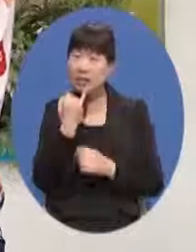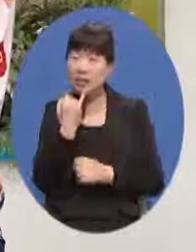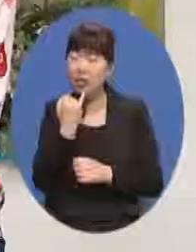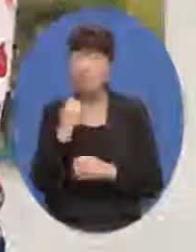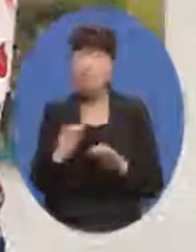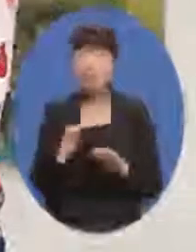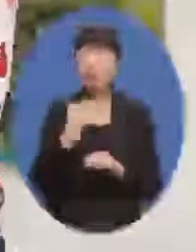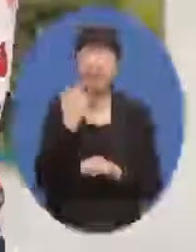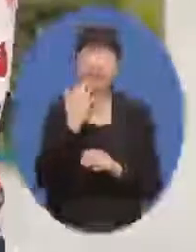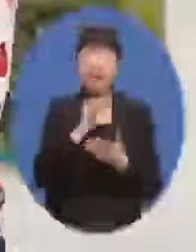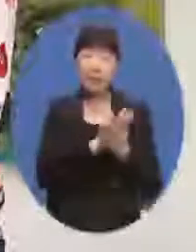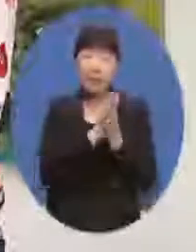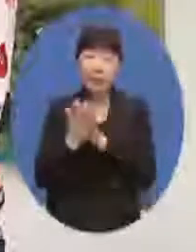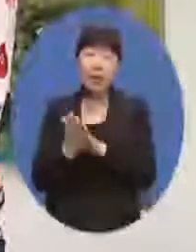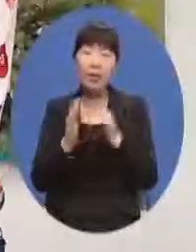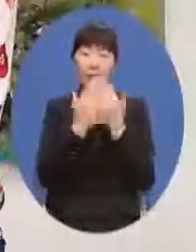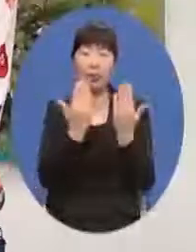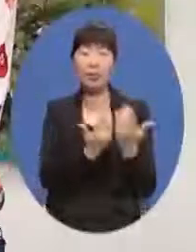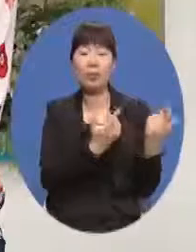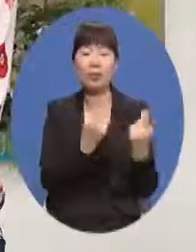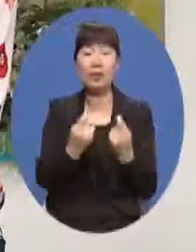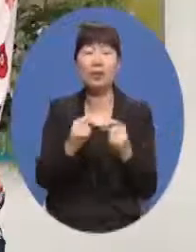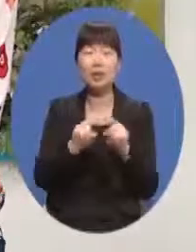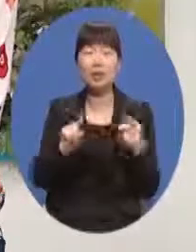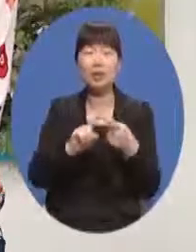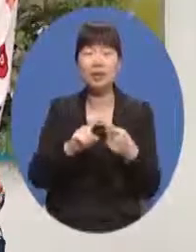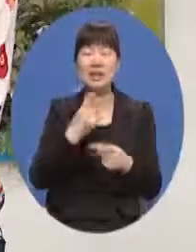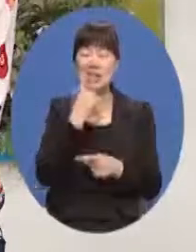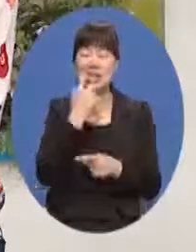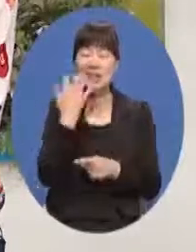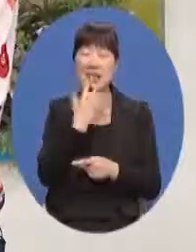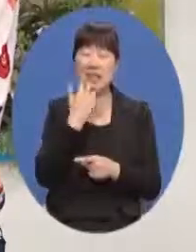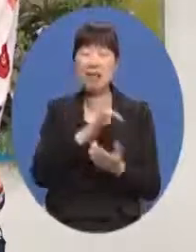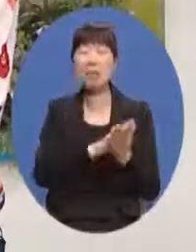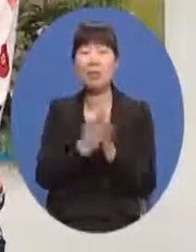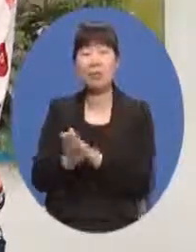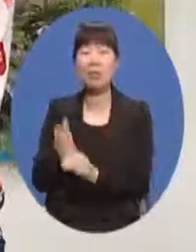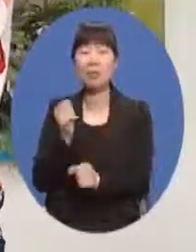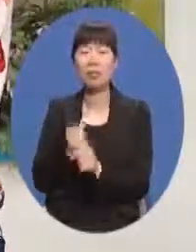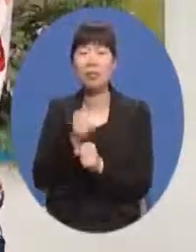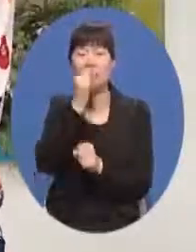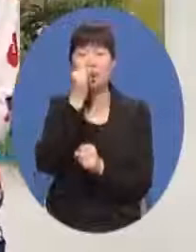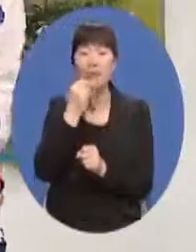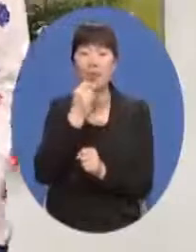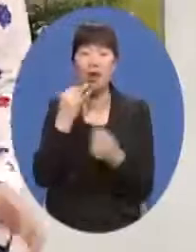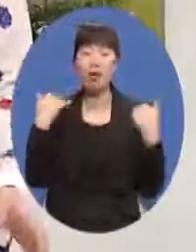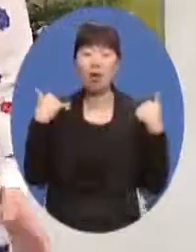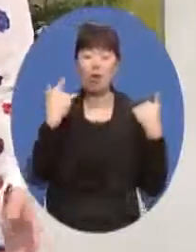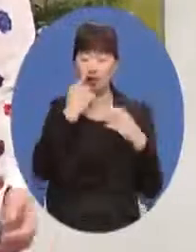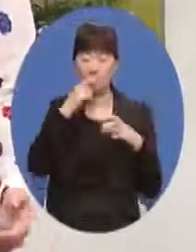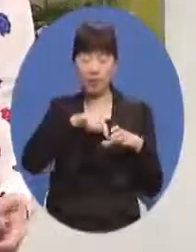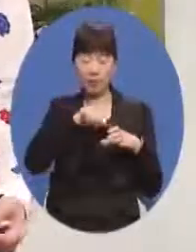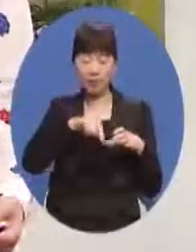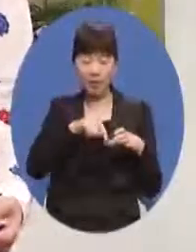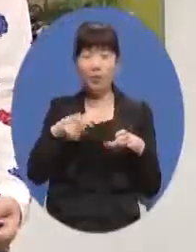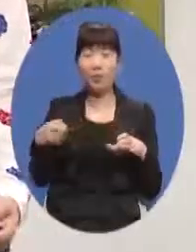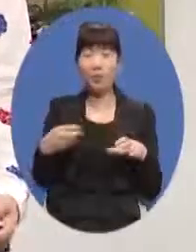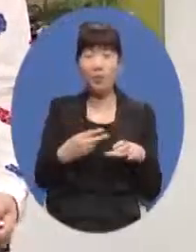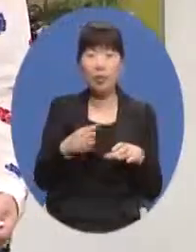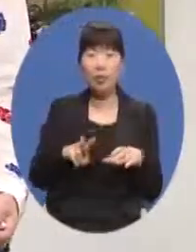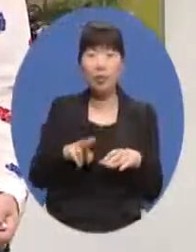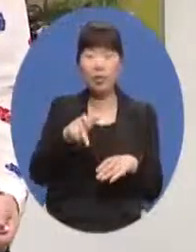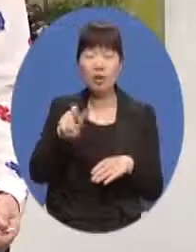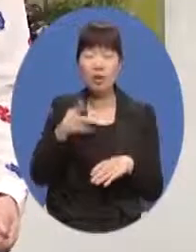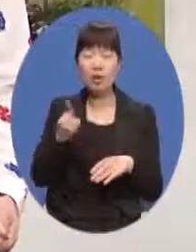보통 이 착색이 되는 모든 음식들이 치아에 변색을 불러일으키게 되는데요. 네. 물론 뭐 어른들은 이제 뭐 커피라든가 뭐 아니면